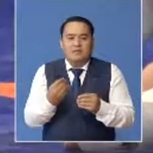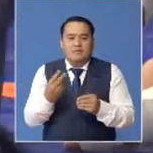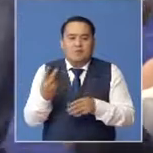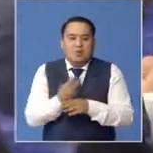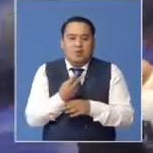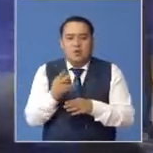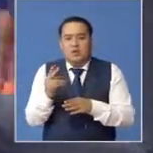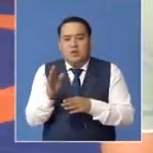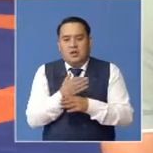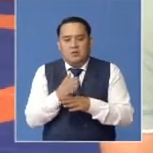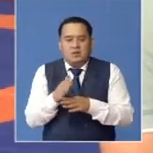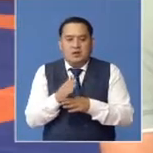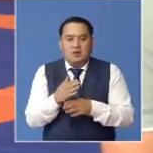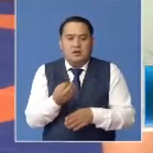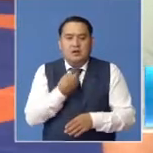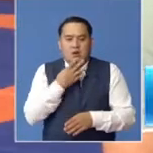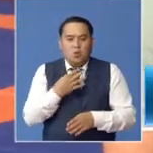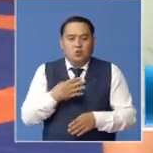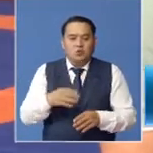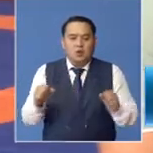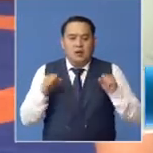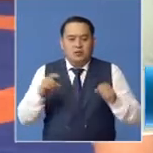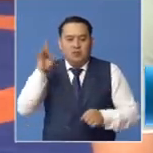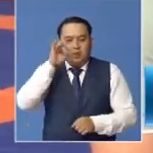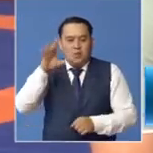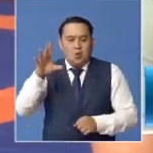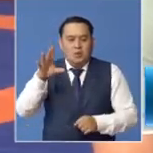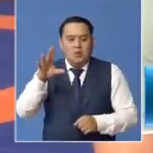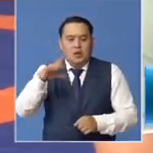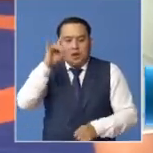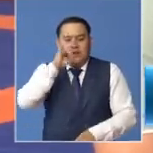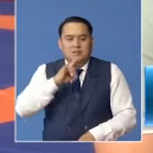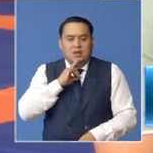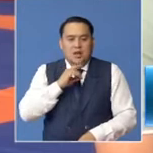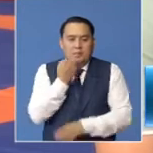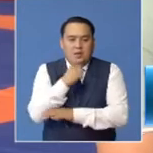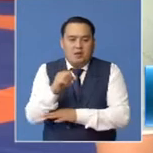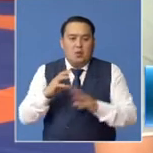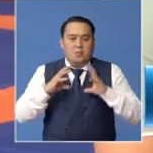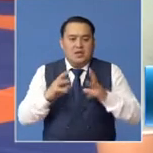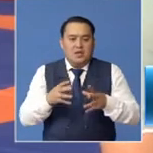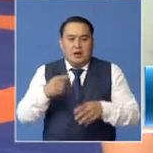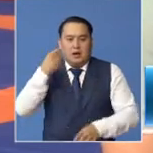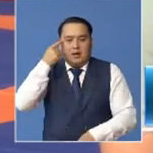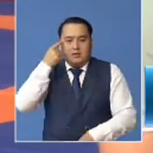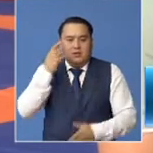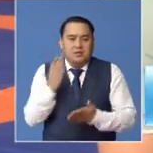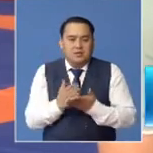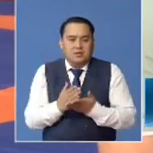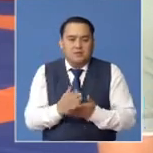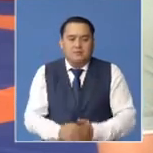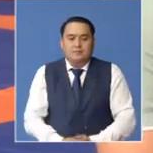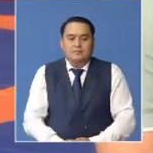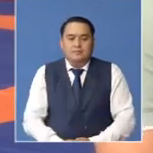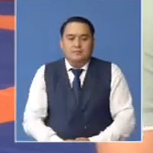Два раздела панкратион. У нас есть хорошие ребята, чемпионы Казахстана, призеры мира, чемпионы Азии